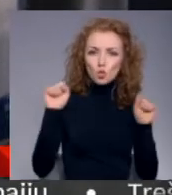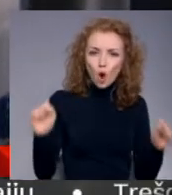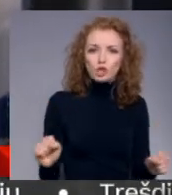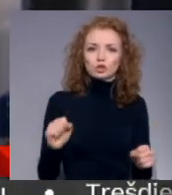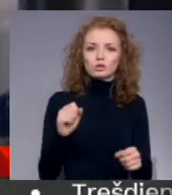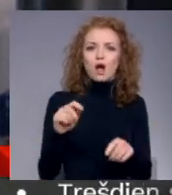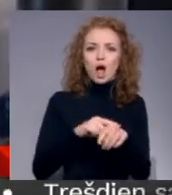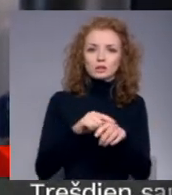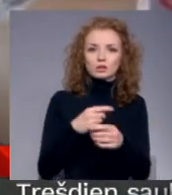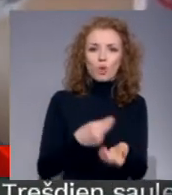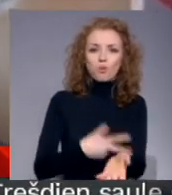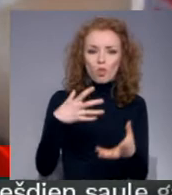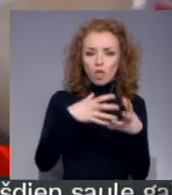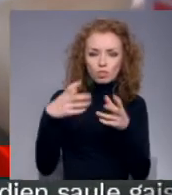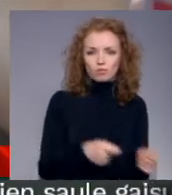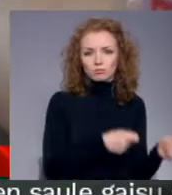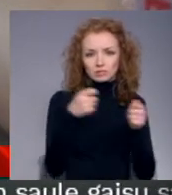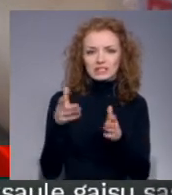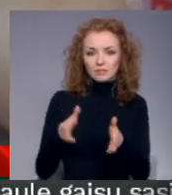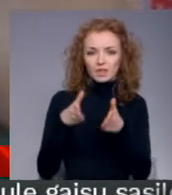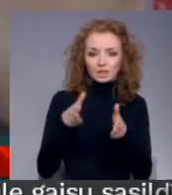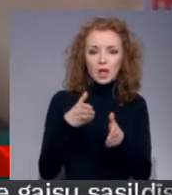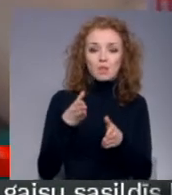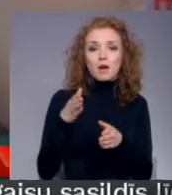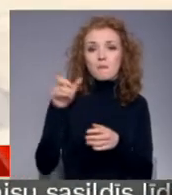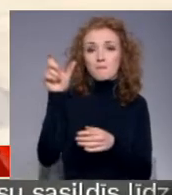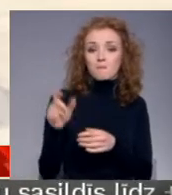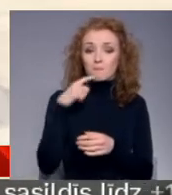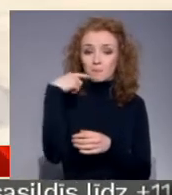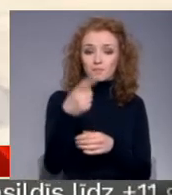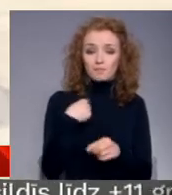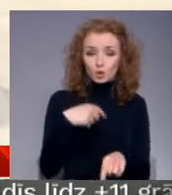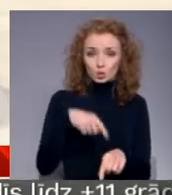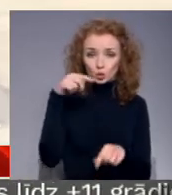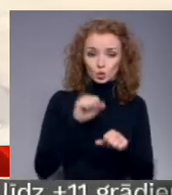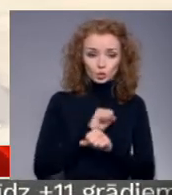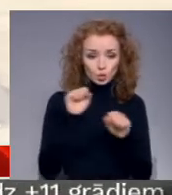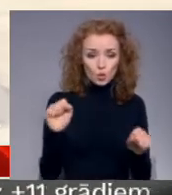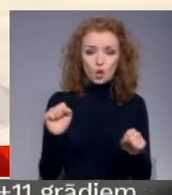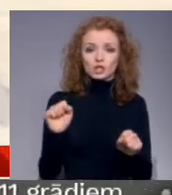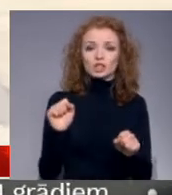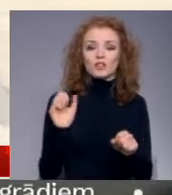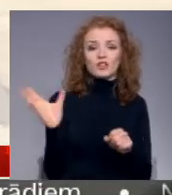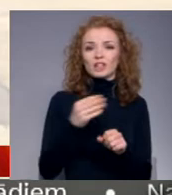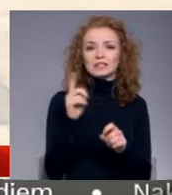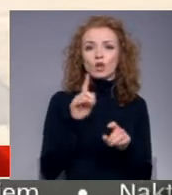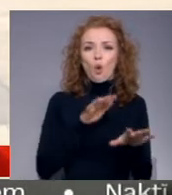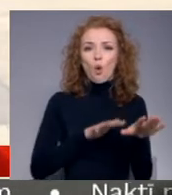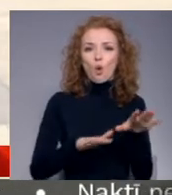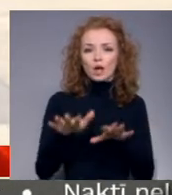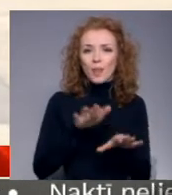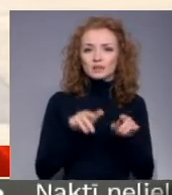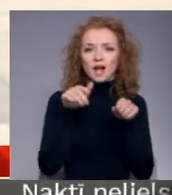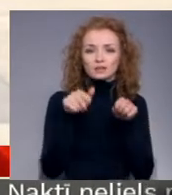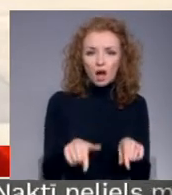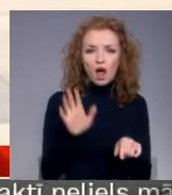asins komponentu slimnīcām. Es jūtos droši, jo ņemot asinis, viss ir noorganizēts tiešām tā, lai